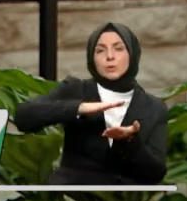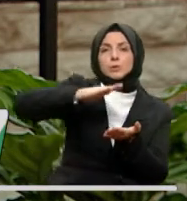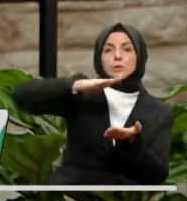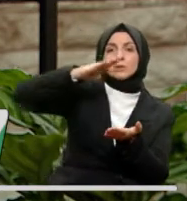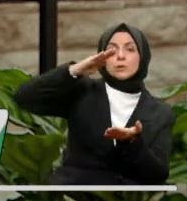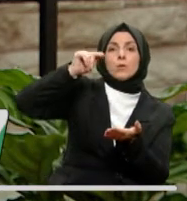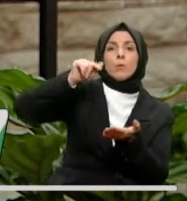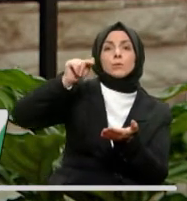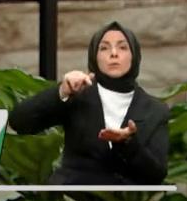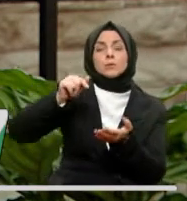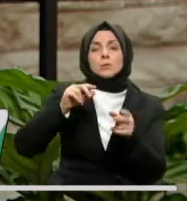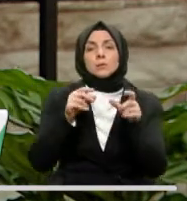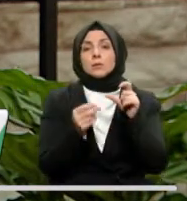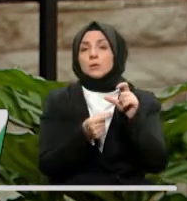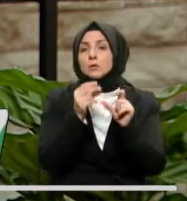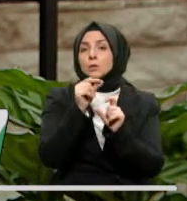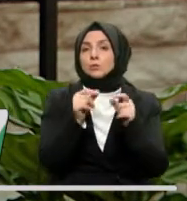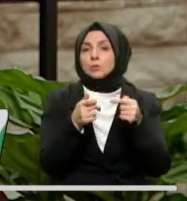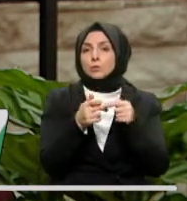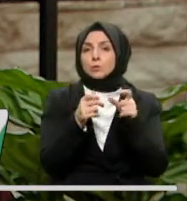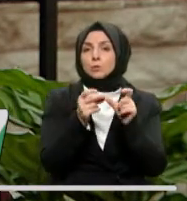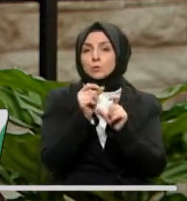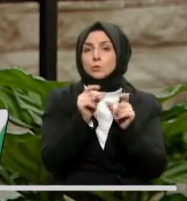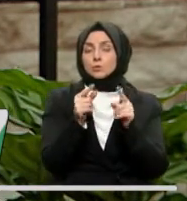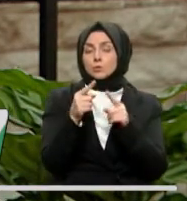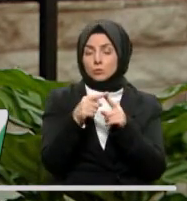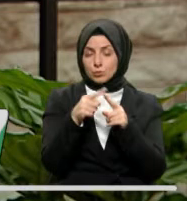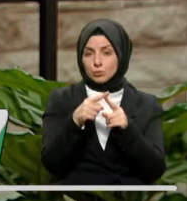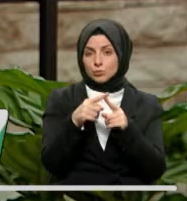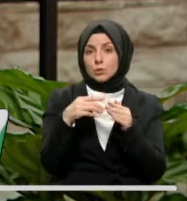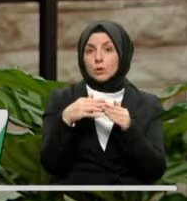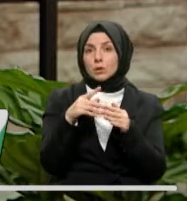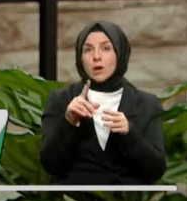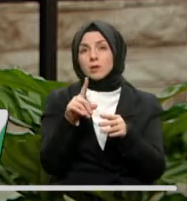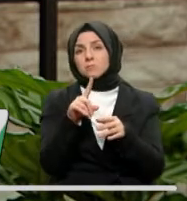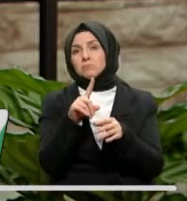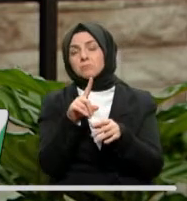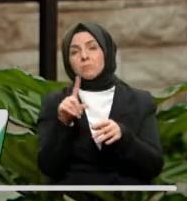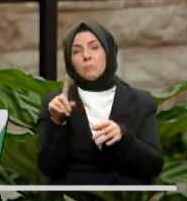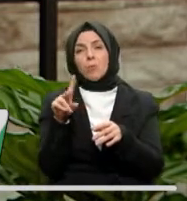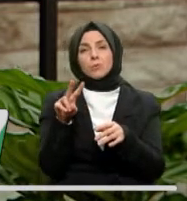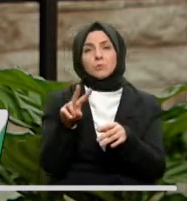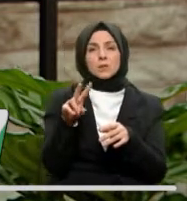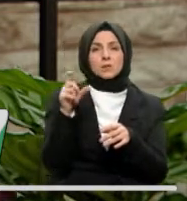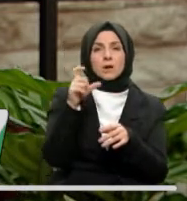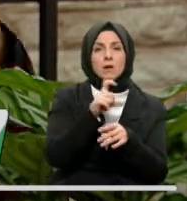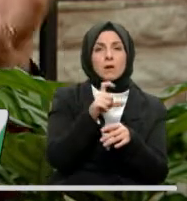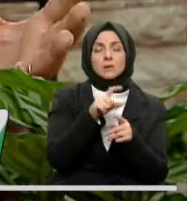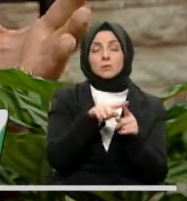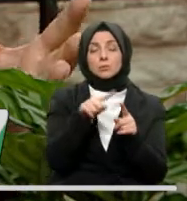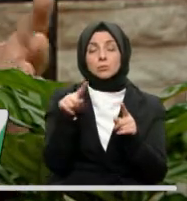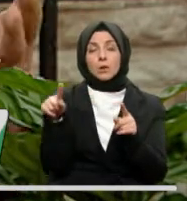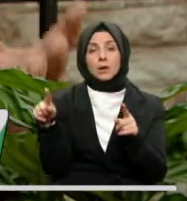gürültüsü Evet nüfus diyoruz bunlara biraz zaman alır Çünkü bunların çürümesi 12 ay an bir yılı buluyor Hadi benim zamanım var